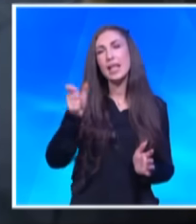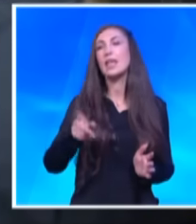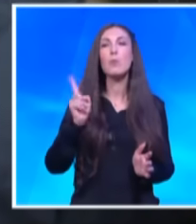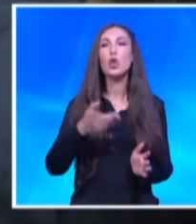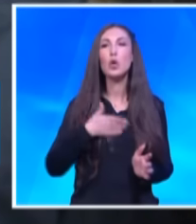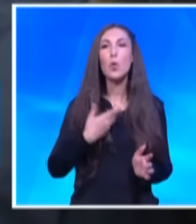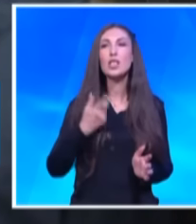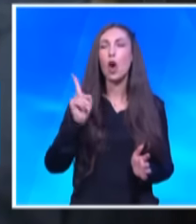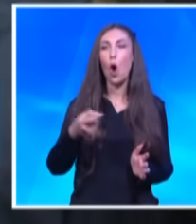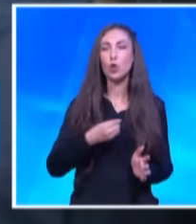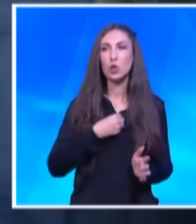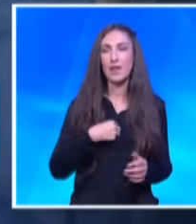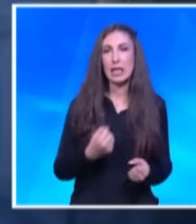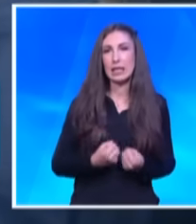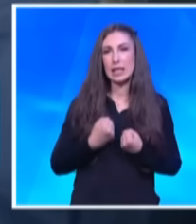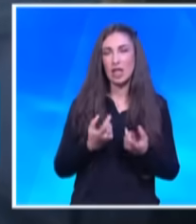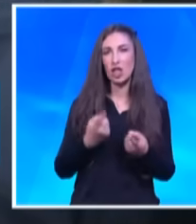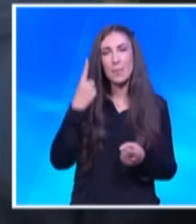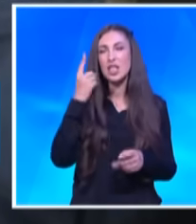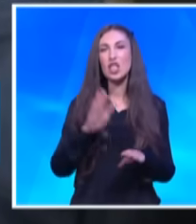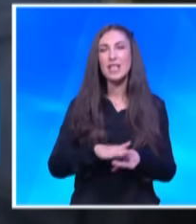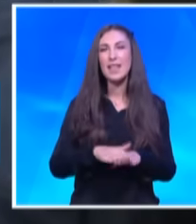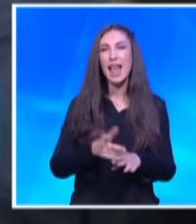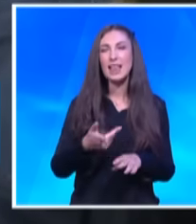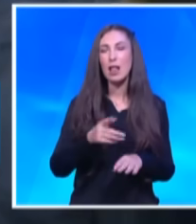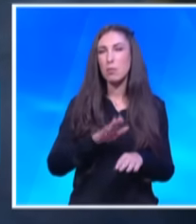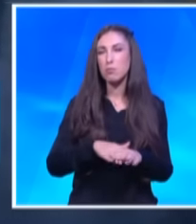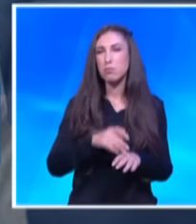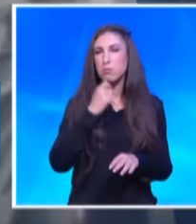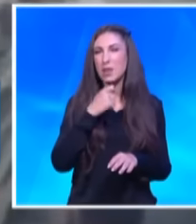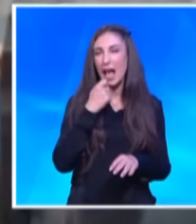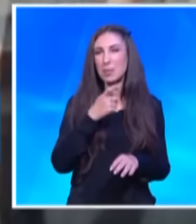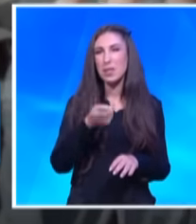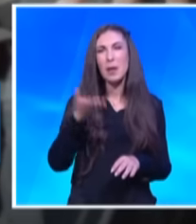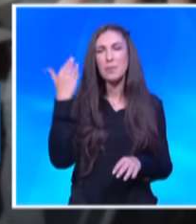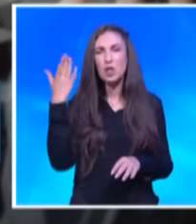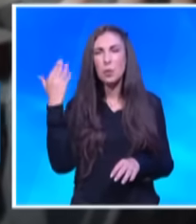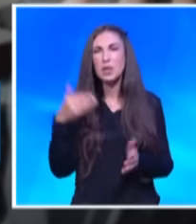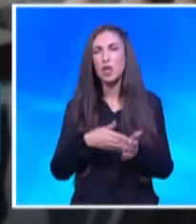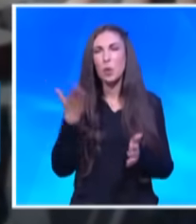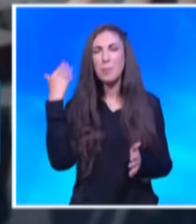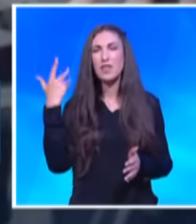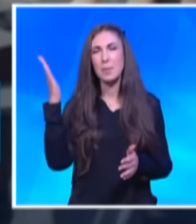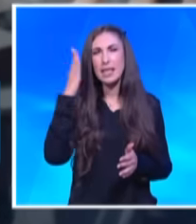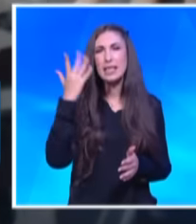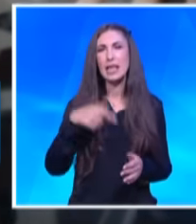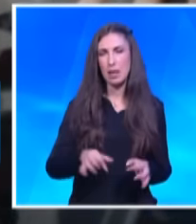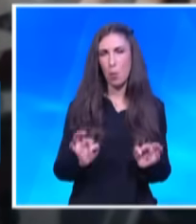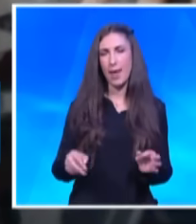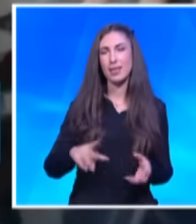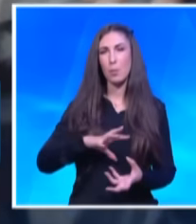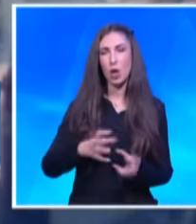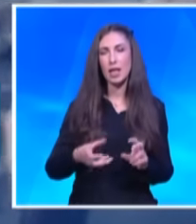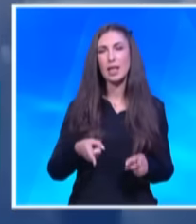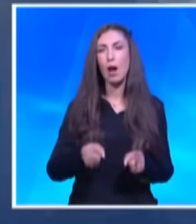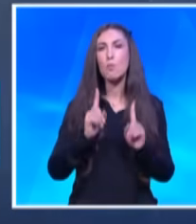се чувства застрашен. Мислите ли, че свидетелските показания на Васил Божков срещу бивши министри и настоящи политици